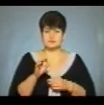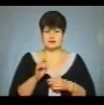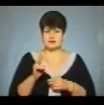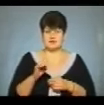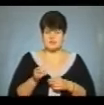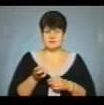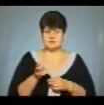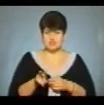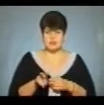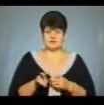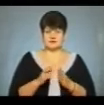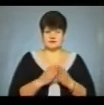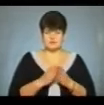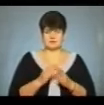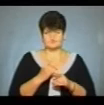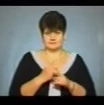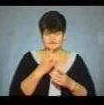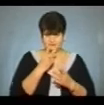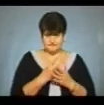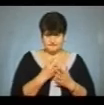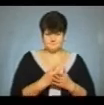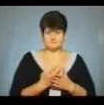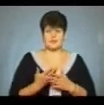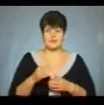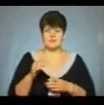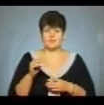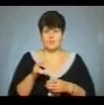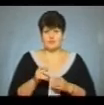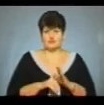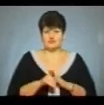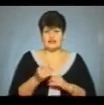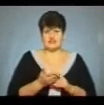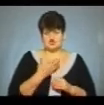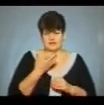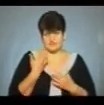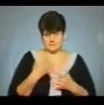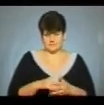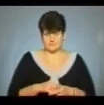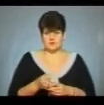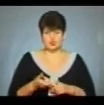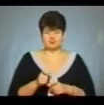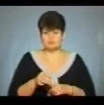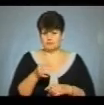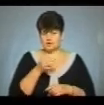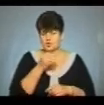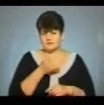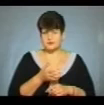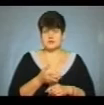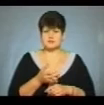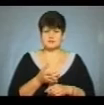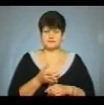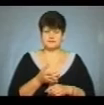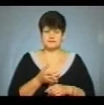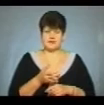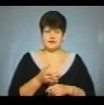прийшла на презентацію книги «Заборонений. Історія життя і боротьби Василя Стуса», бо почала її читати. Мені дуже подобається